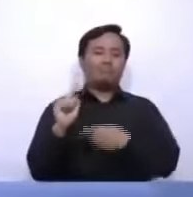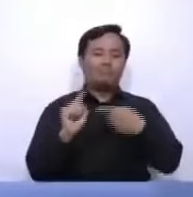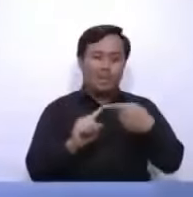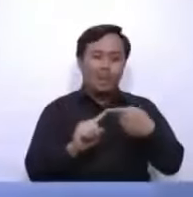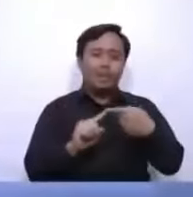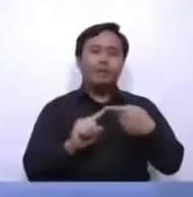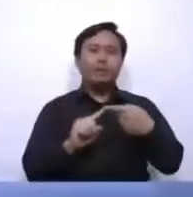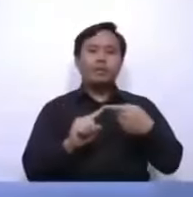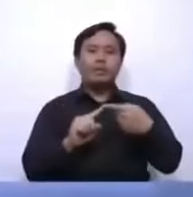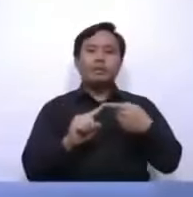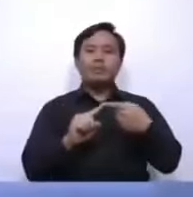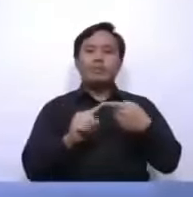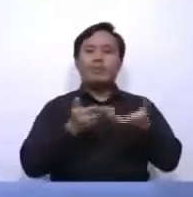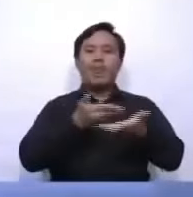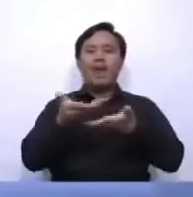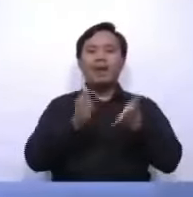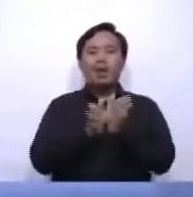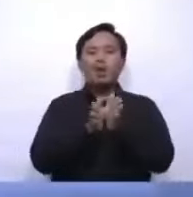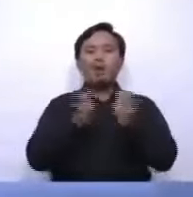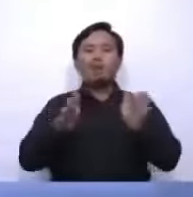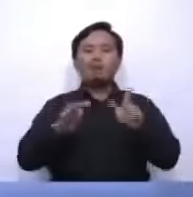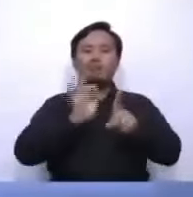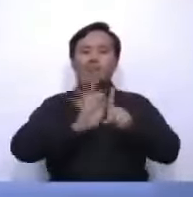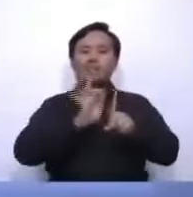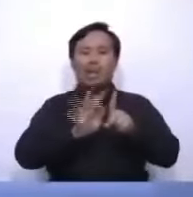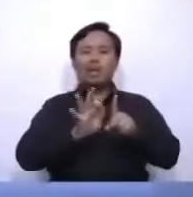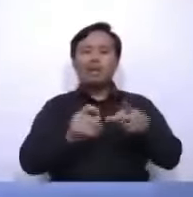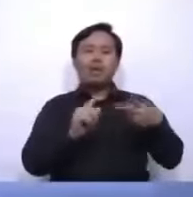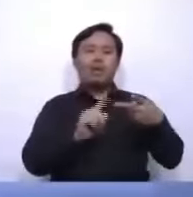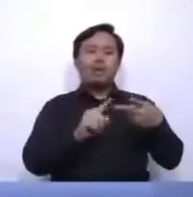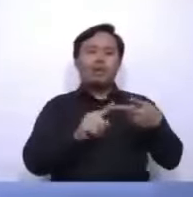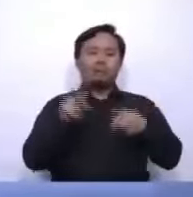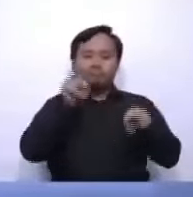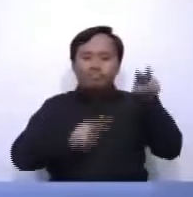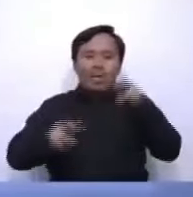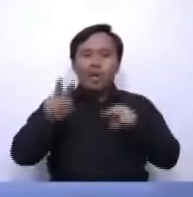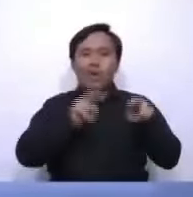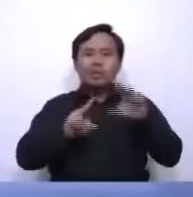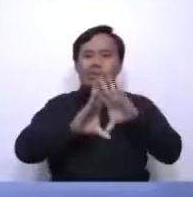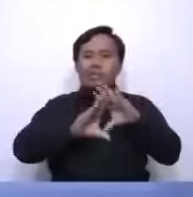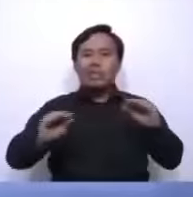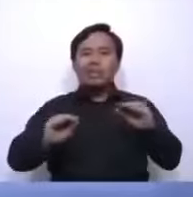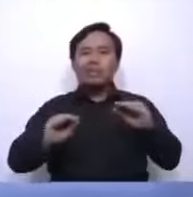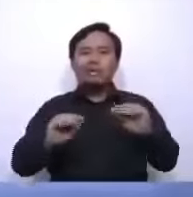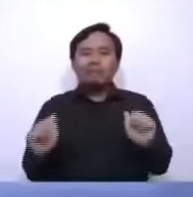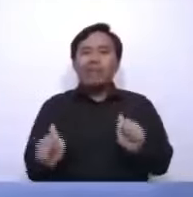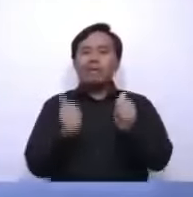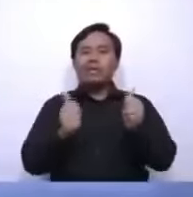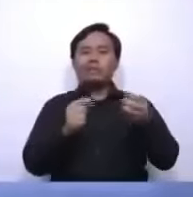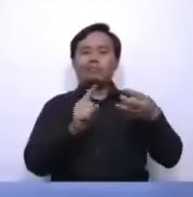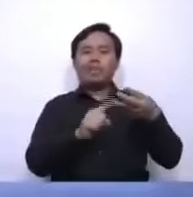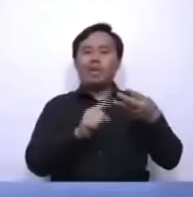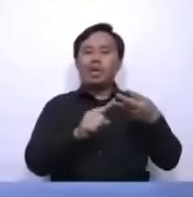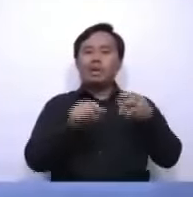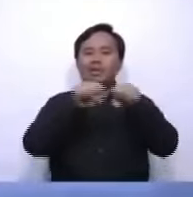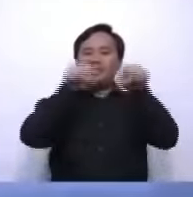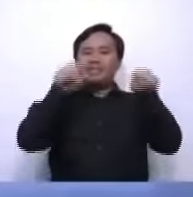digitalisasi layanan publik, yang kedua evaluasi kinerja berbasis hasil, yang ketiga penguatan